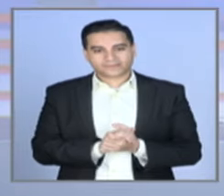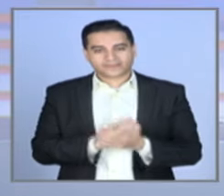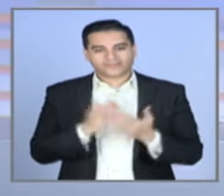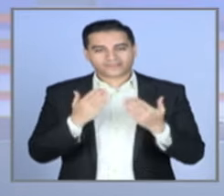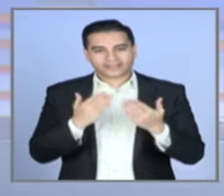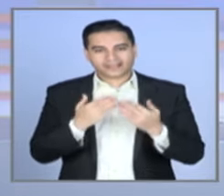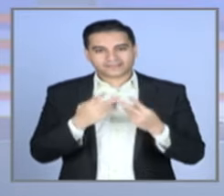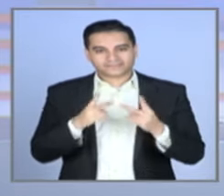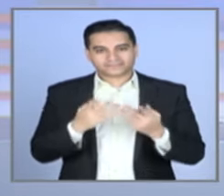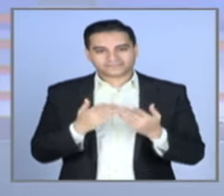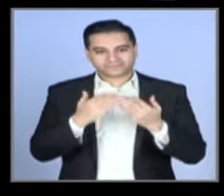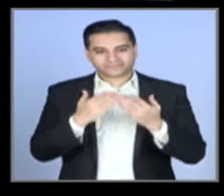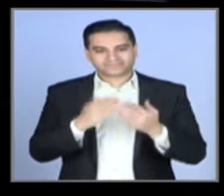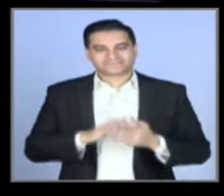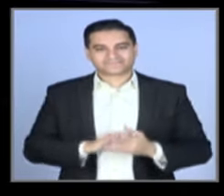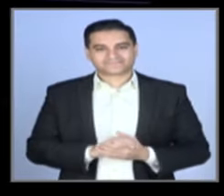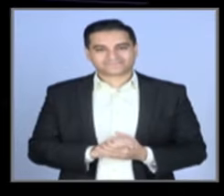الحمد لله رب العالمين الرحمن